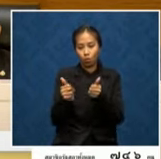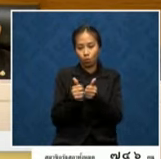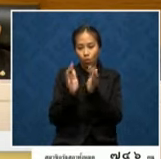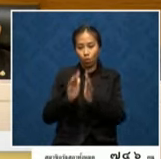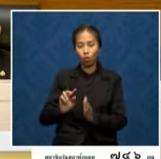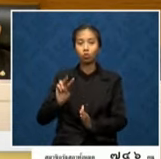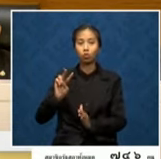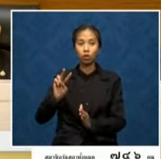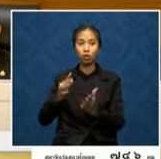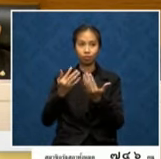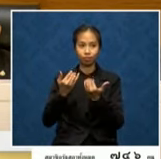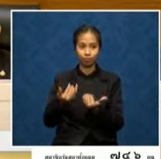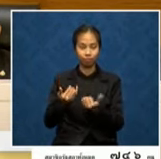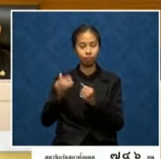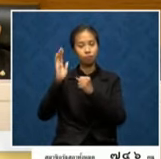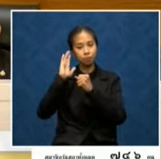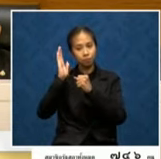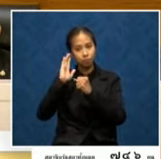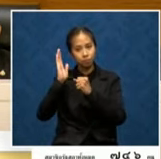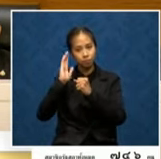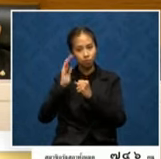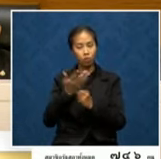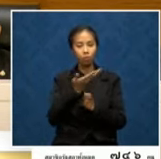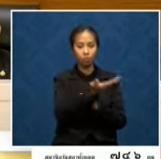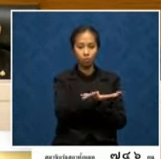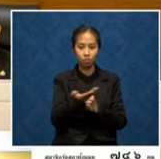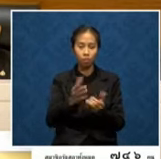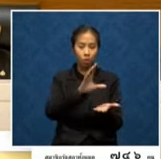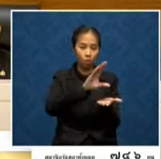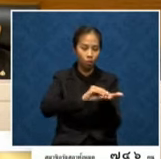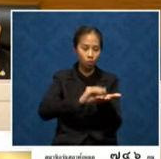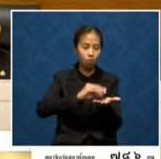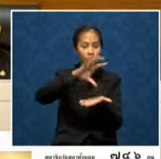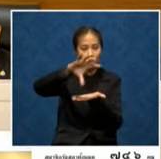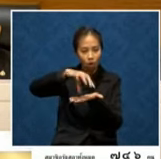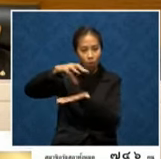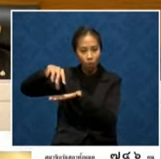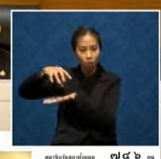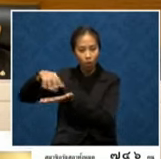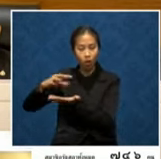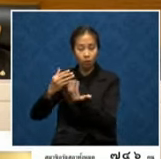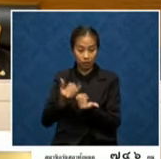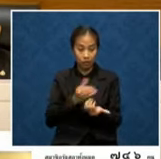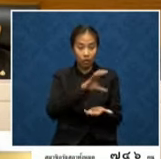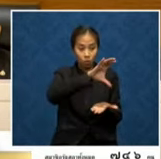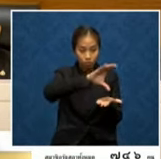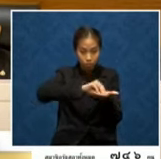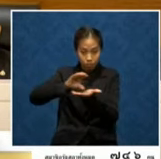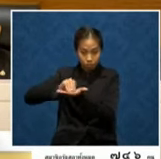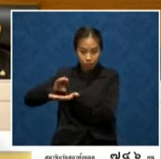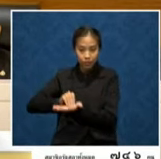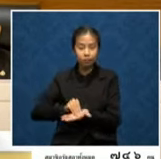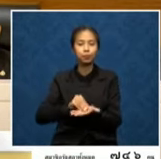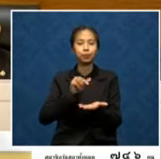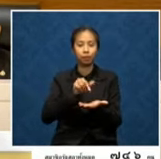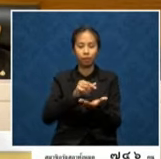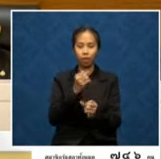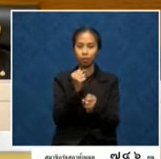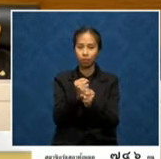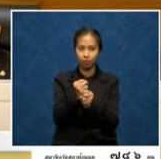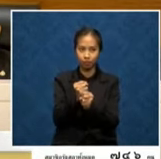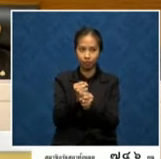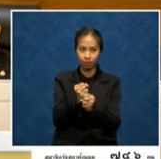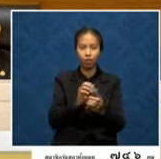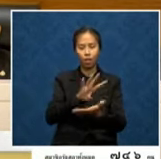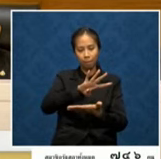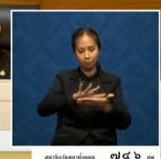การบรรยายการนำเสนอข้อมูลจากพวกท่านเราจะนำข้อมูลเหล่านี้มาเป็นแนว